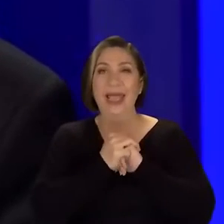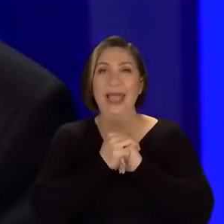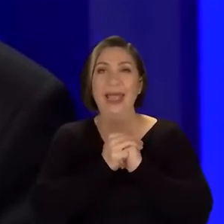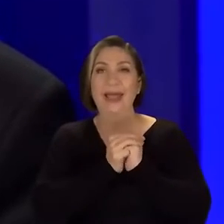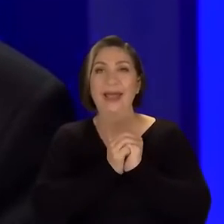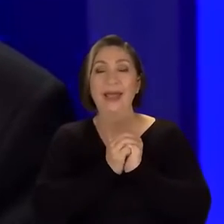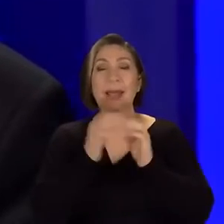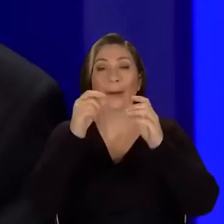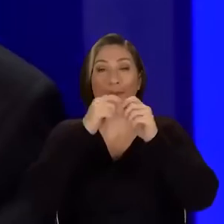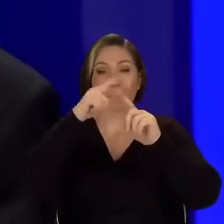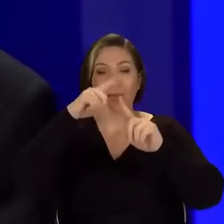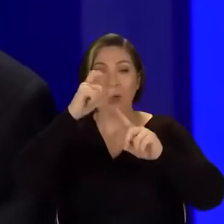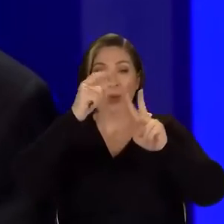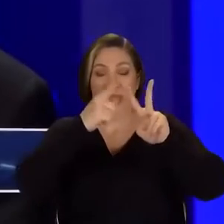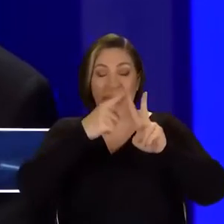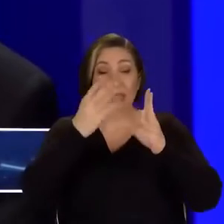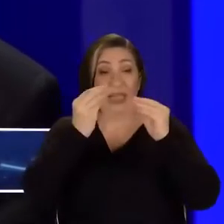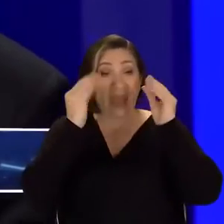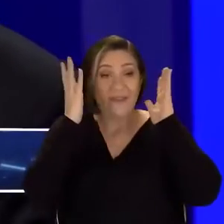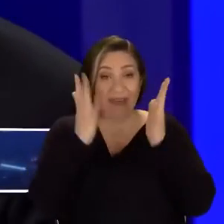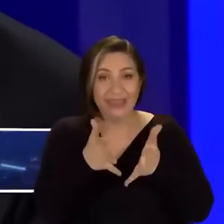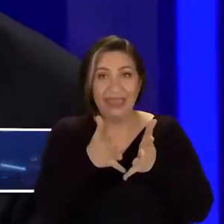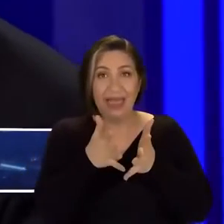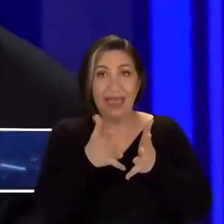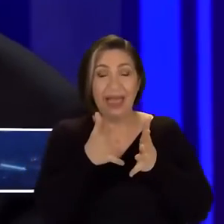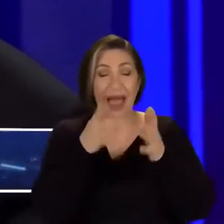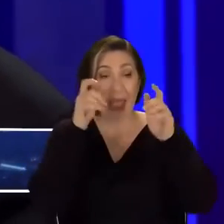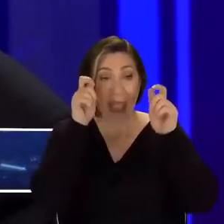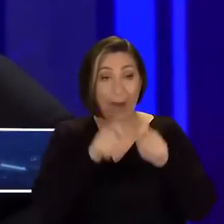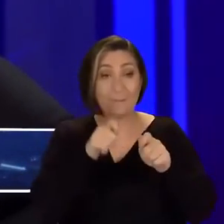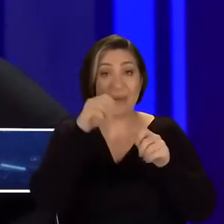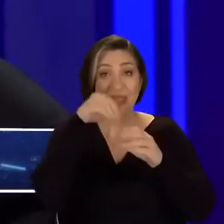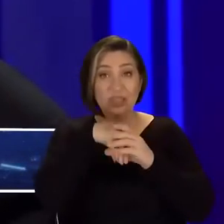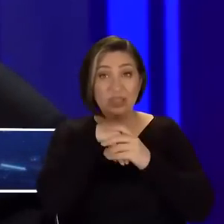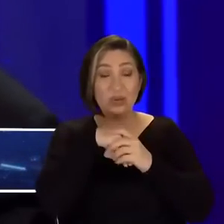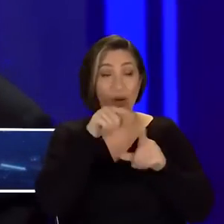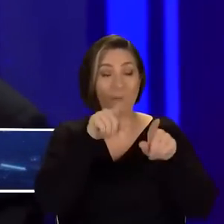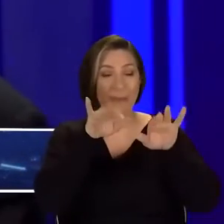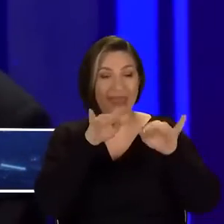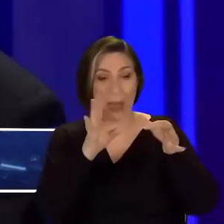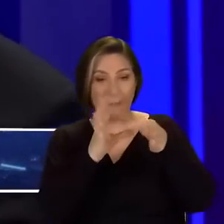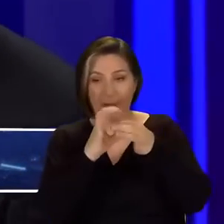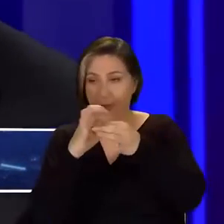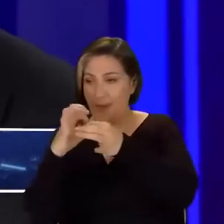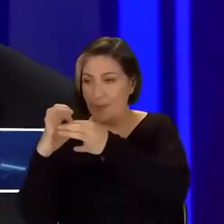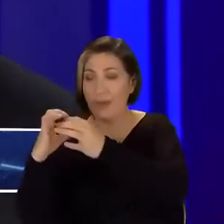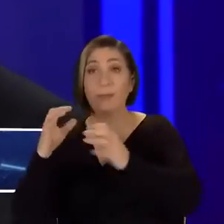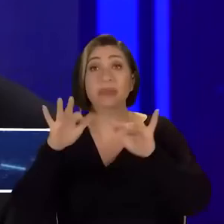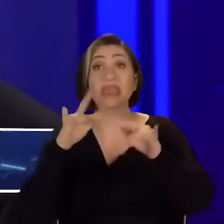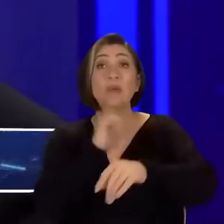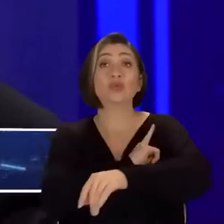Bitcoin, Bitcoin'i ne kadar çok üretmek üzere ona işte bilgisayar bağlarsanız, bilgisayar